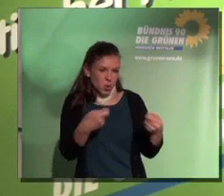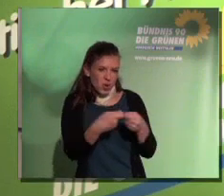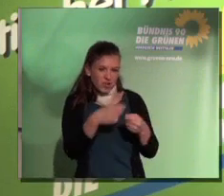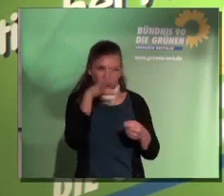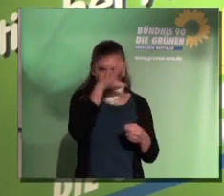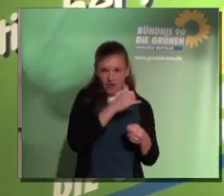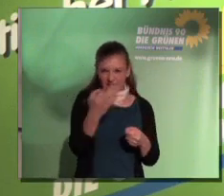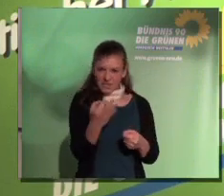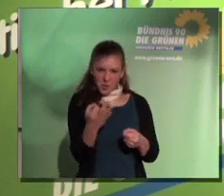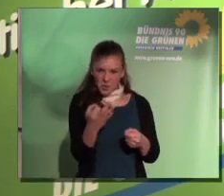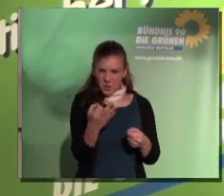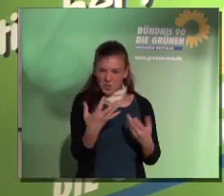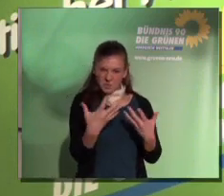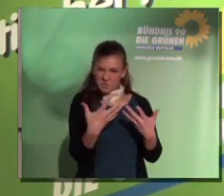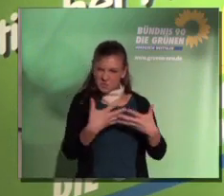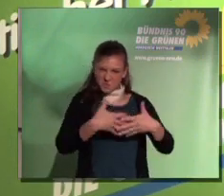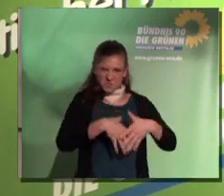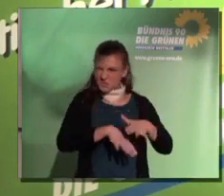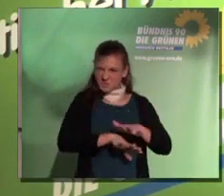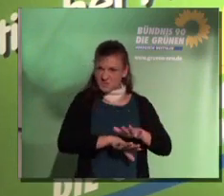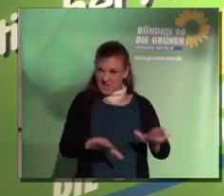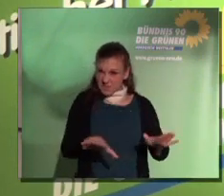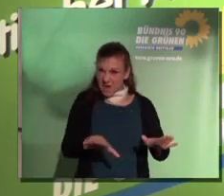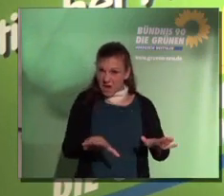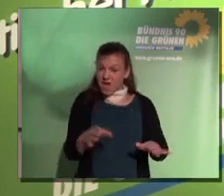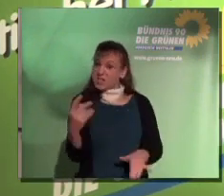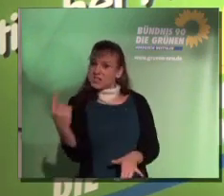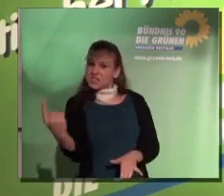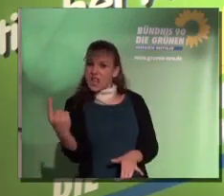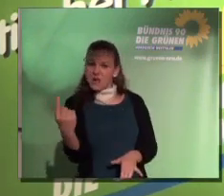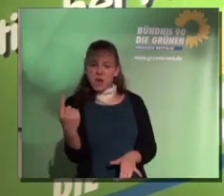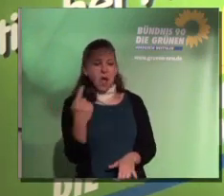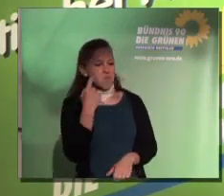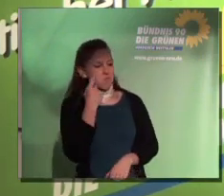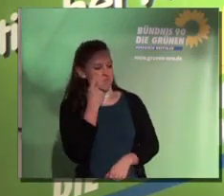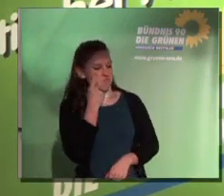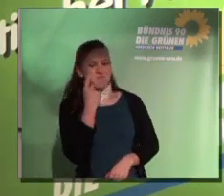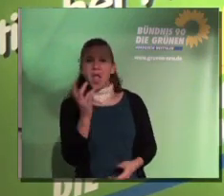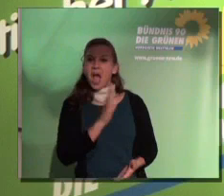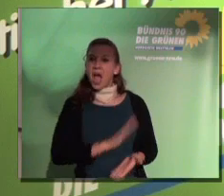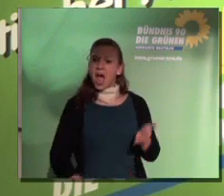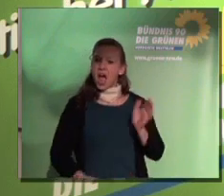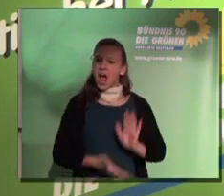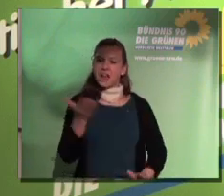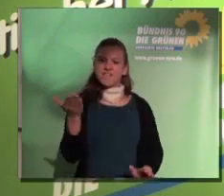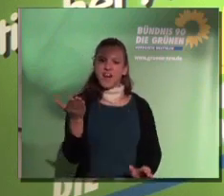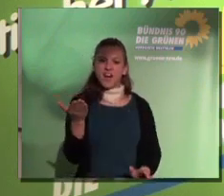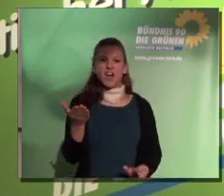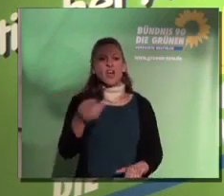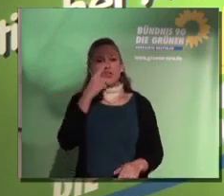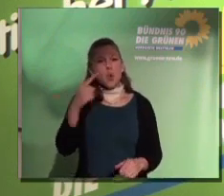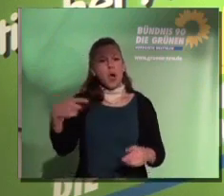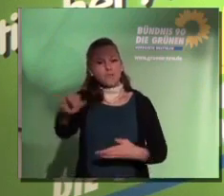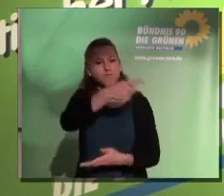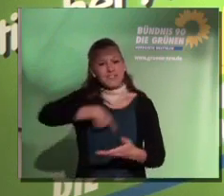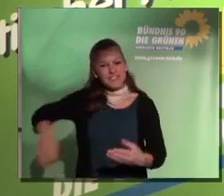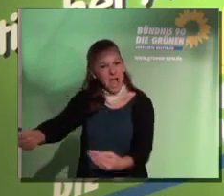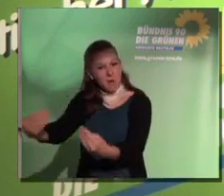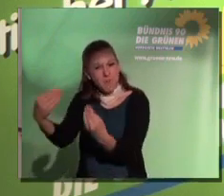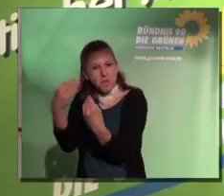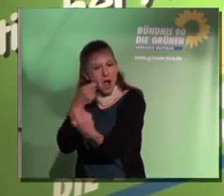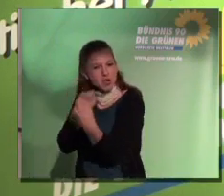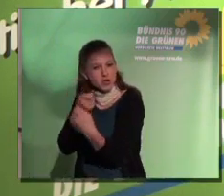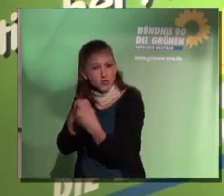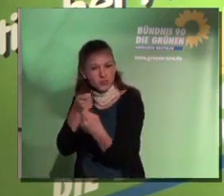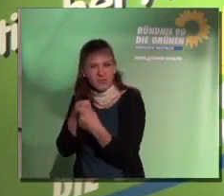Schwarz und Grün nicht mal richtig funktioniert hat, da hat Peter Altmaier ganz pragmatisch gemacht, dann mache ich eine Connection mit der Pizza. Aber ich finde, der hat ein